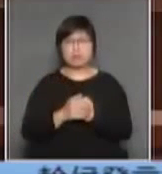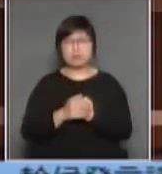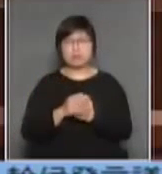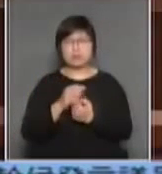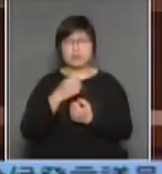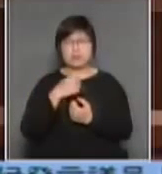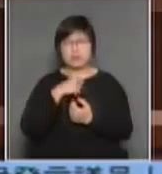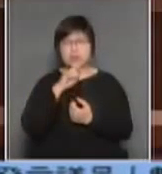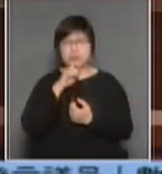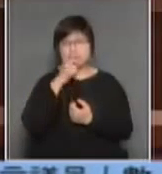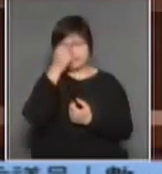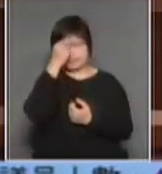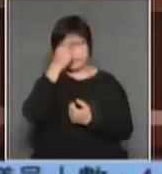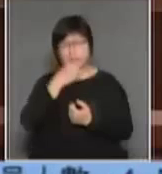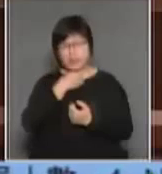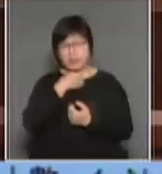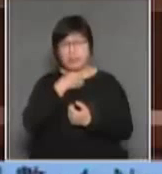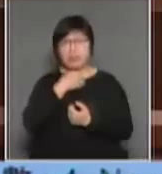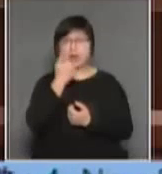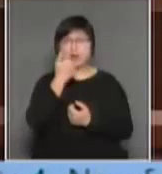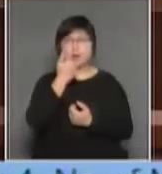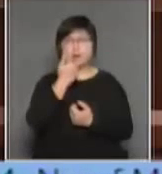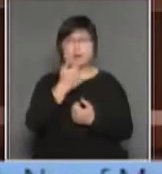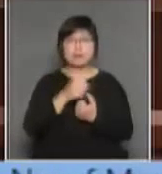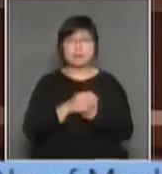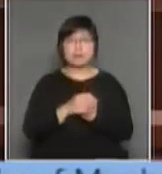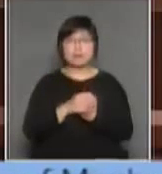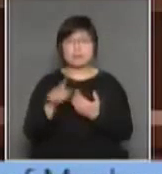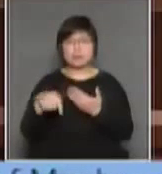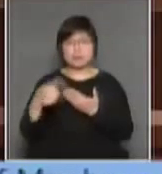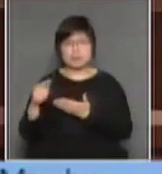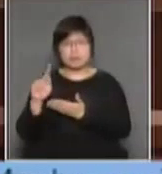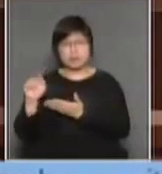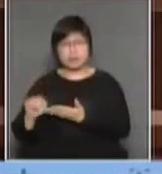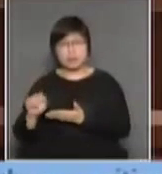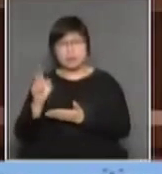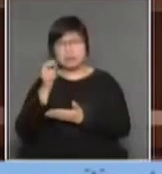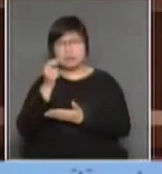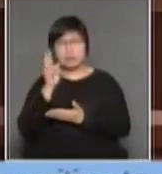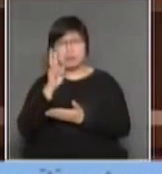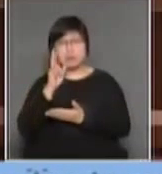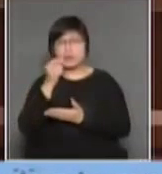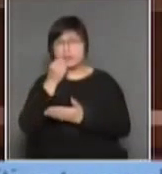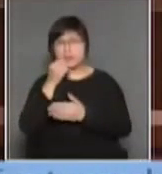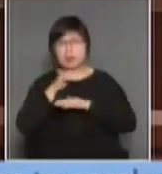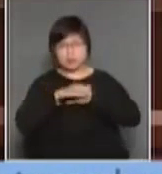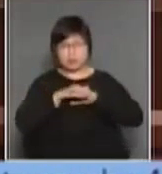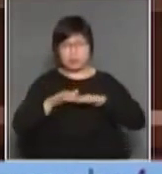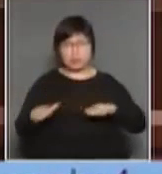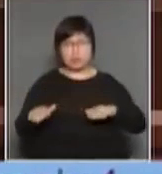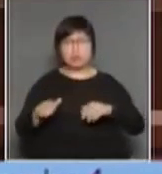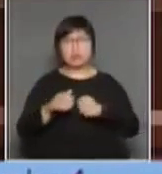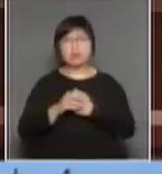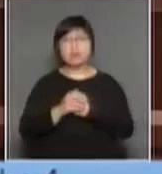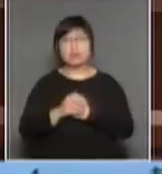困擾問題，我都很了解。但是呢，有其他問題，關於譬如食安的那些